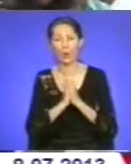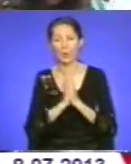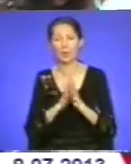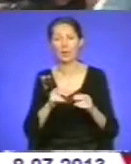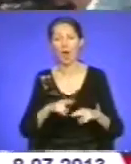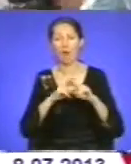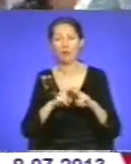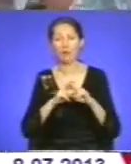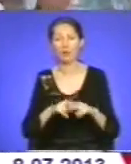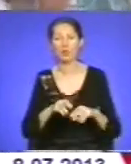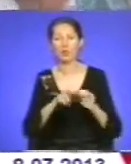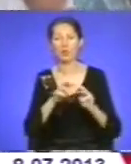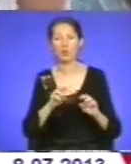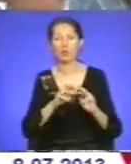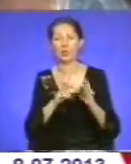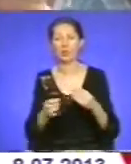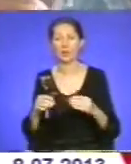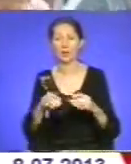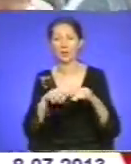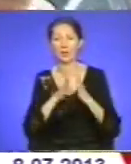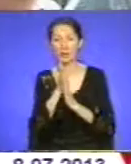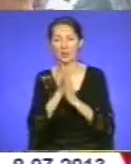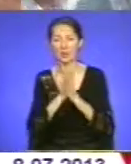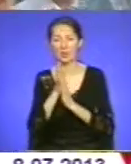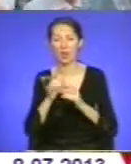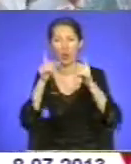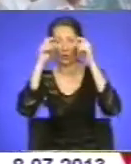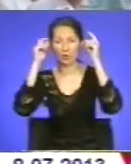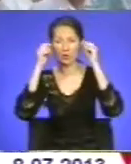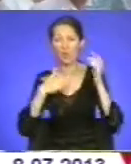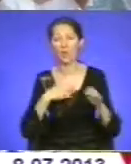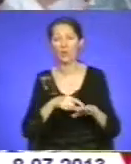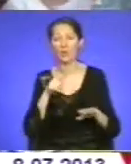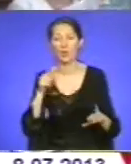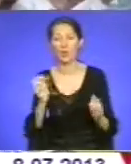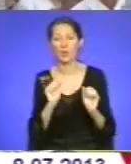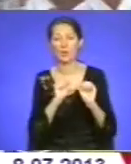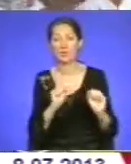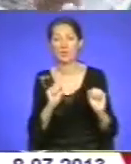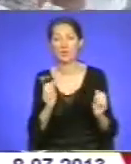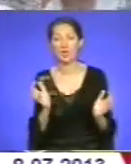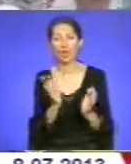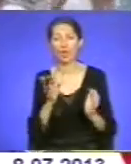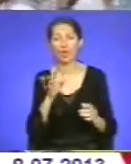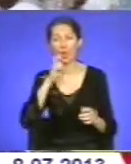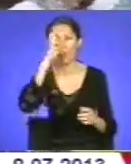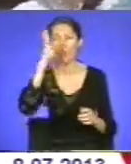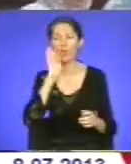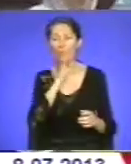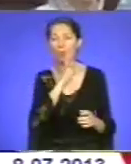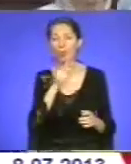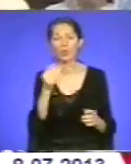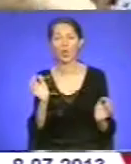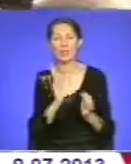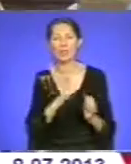відчуваємо захист і турботи Божої Матері. Вона турбується не тільки про місто, про народ, але і